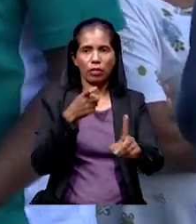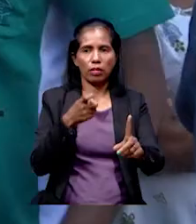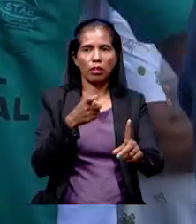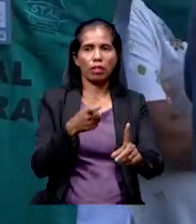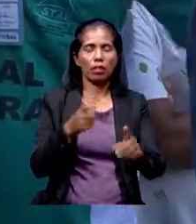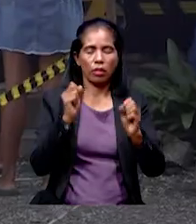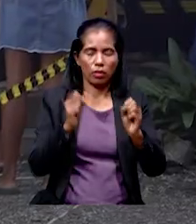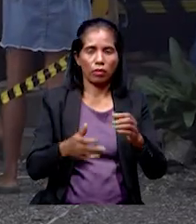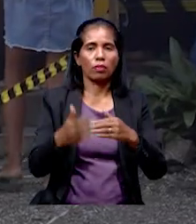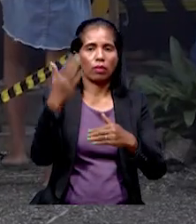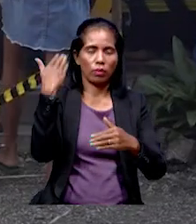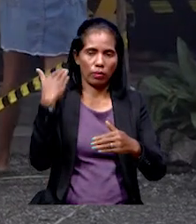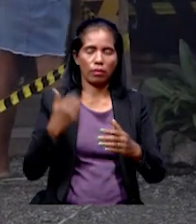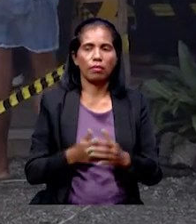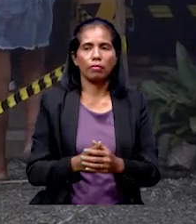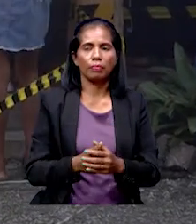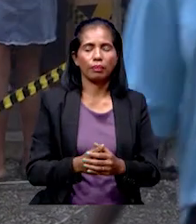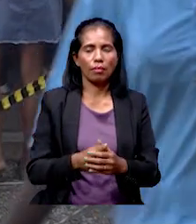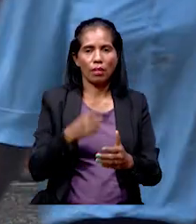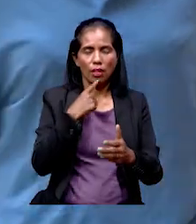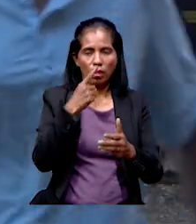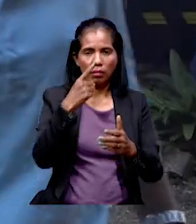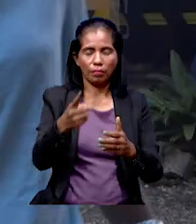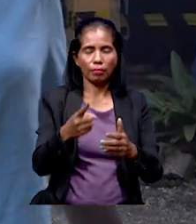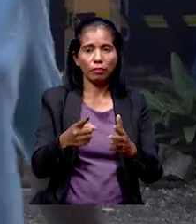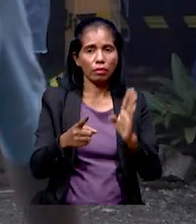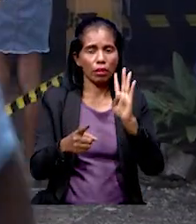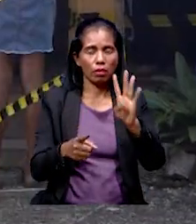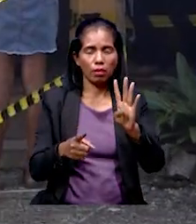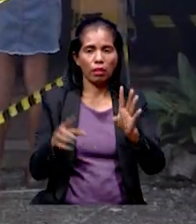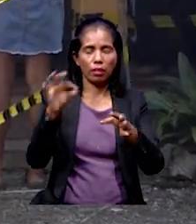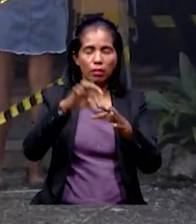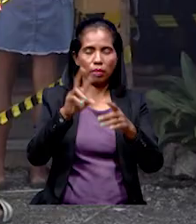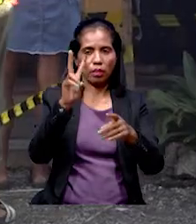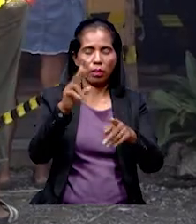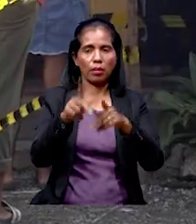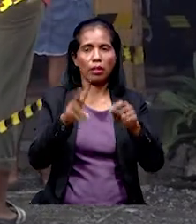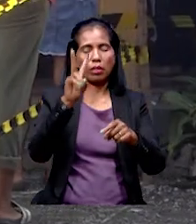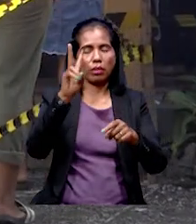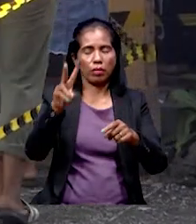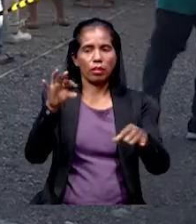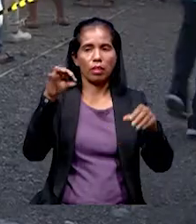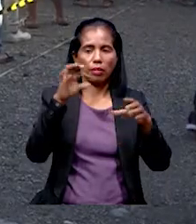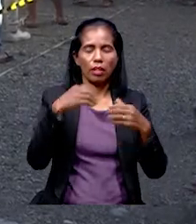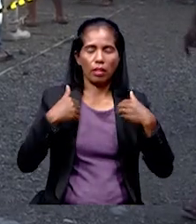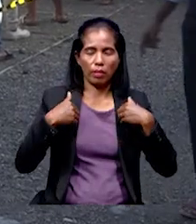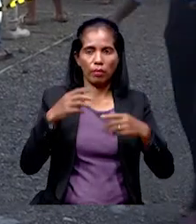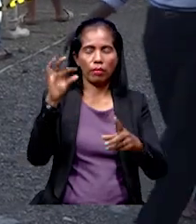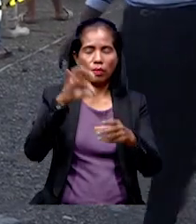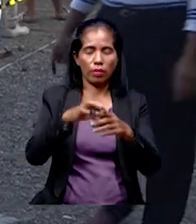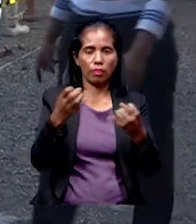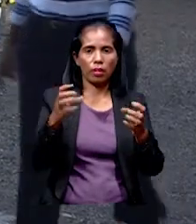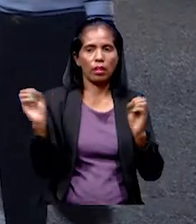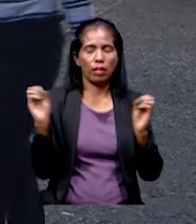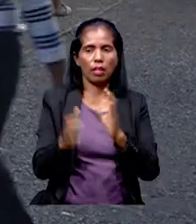fuin liu bakotu. Iha alinea dahat hateteng, iha le saunda ruak, kandidatu nen ruane be hetam votu barak liu, no lahasai sira